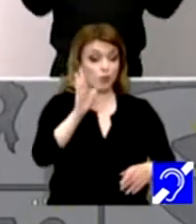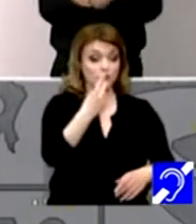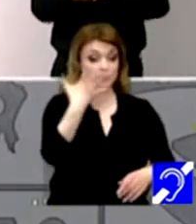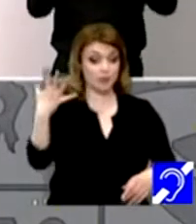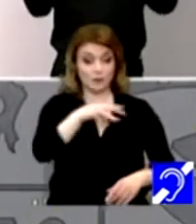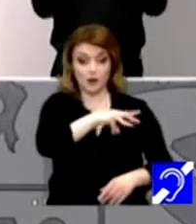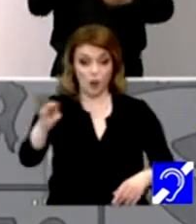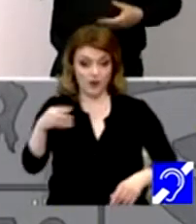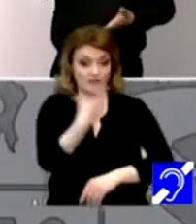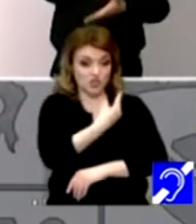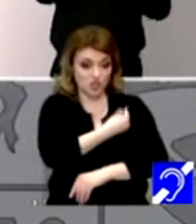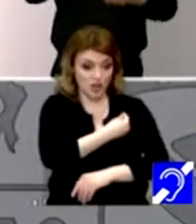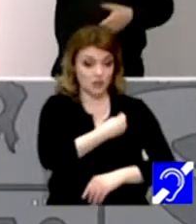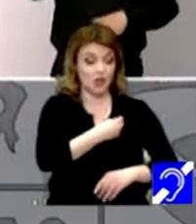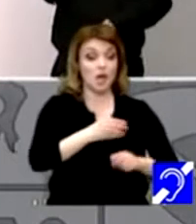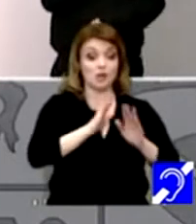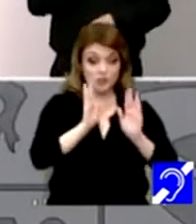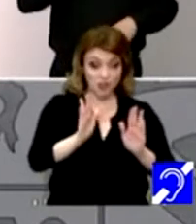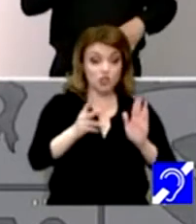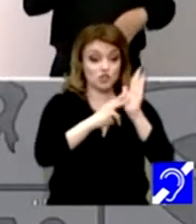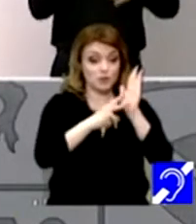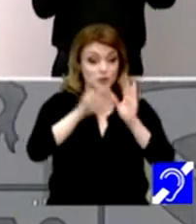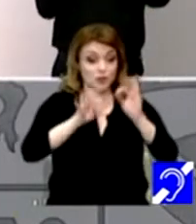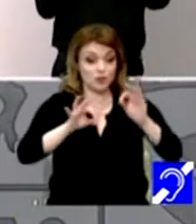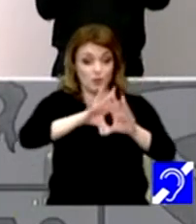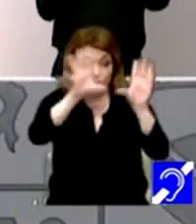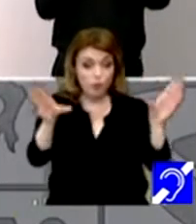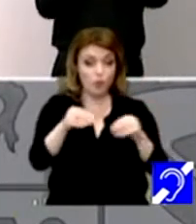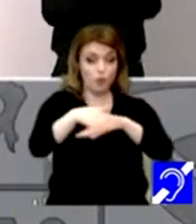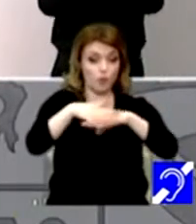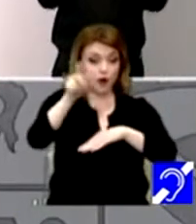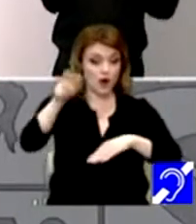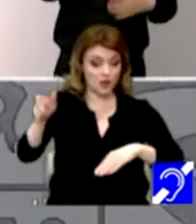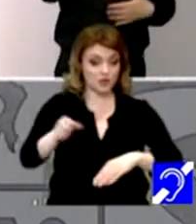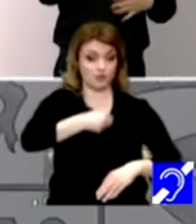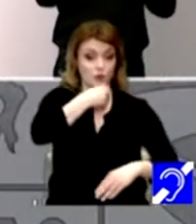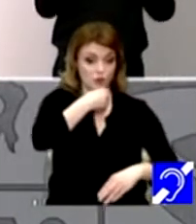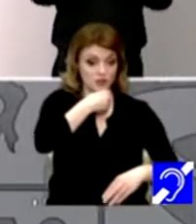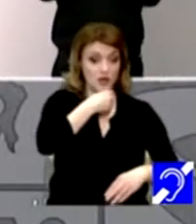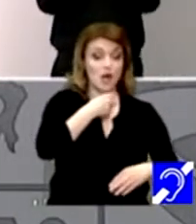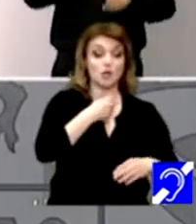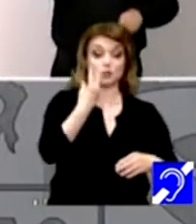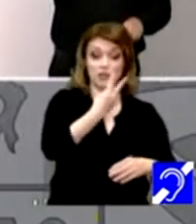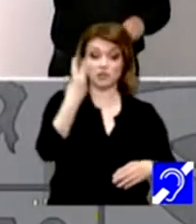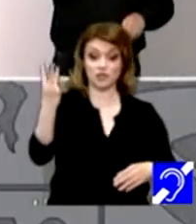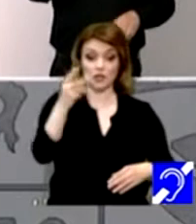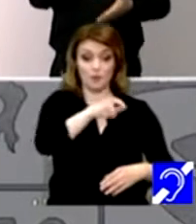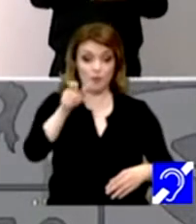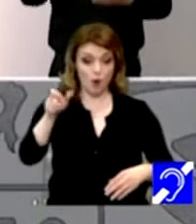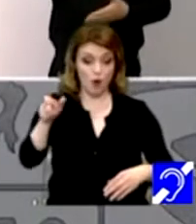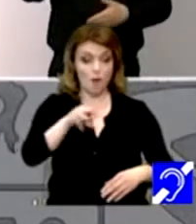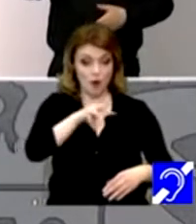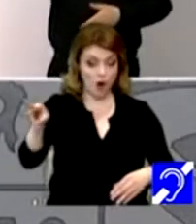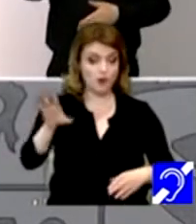personas vacunadas. Y la semana del 19 de julio lo que queremos es que sean 25 millones de personas